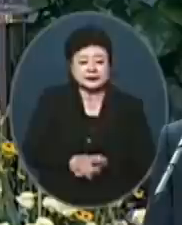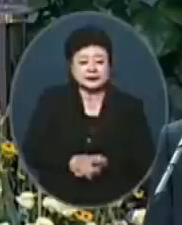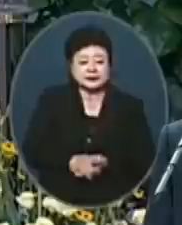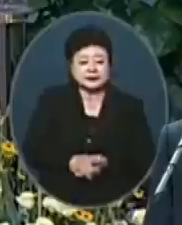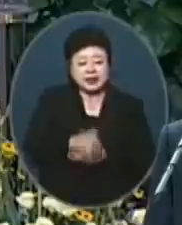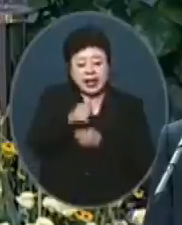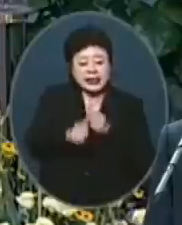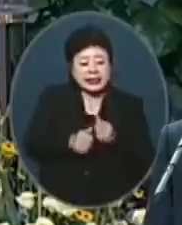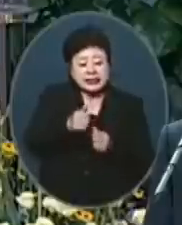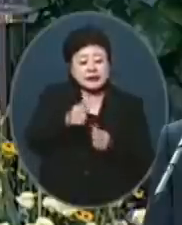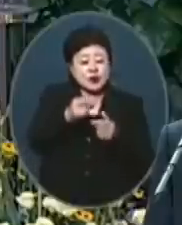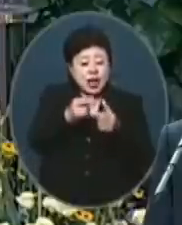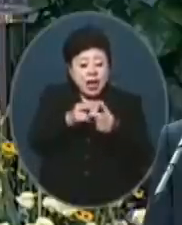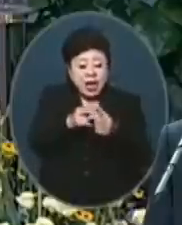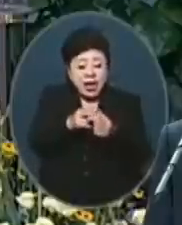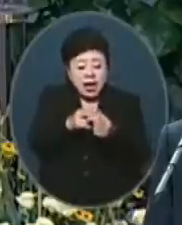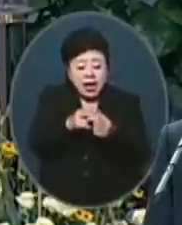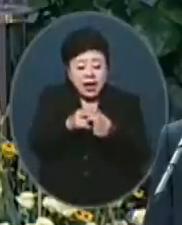하나님과